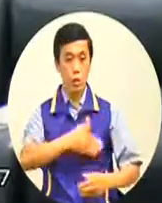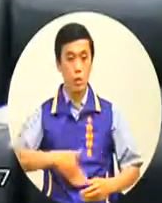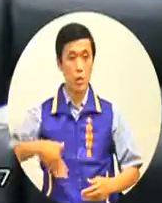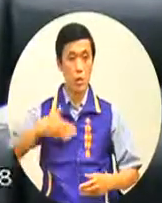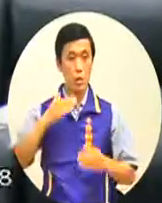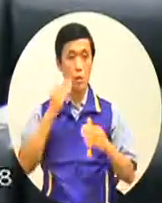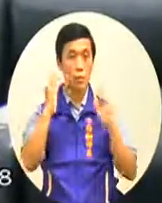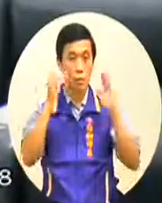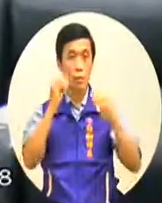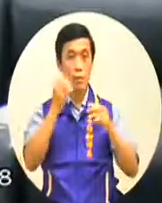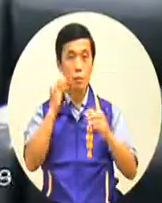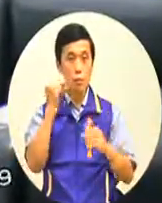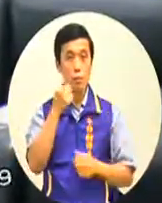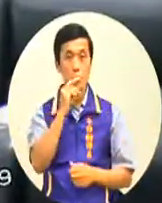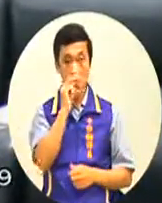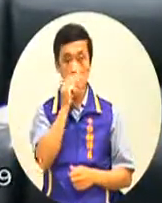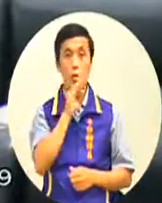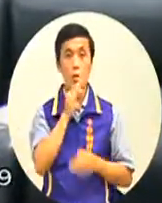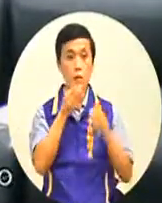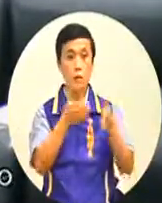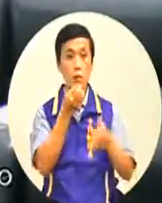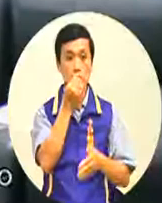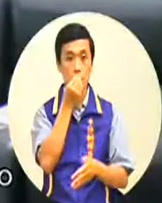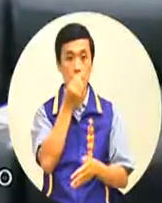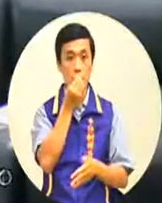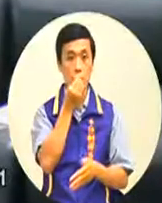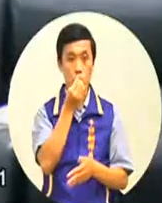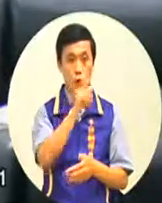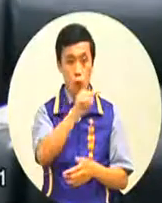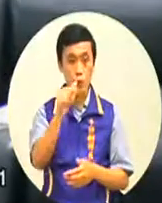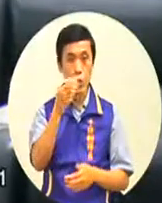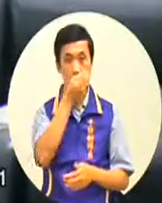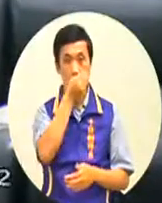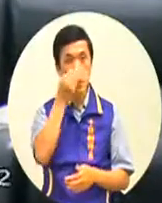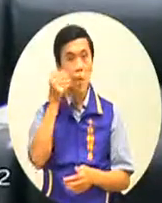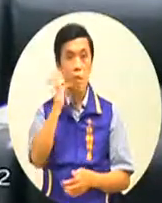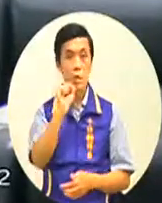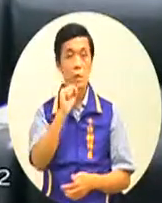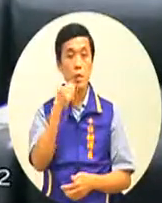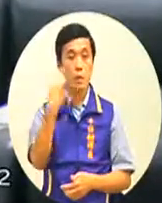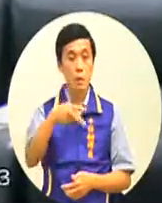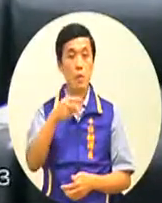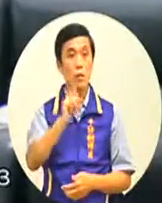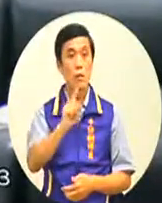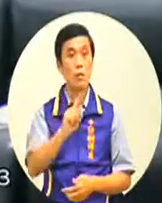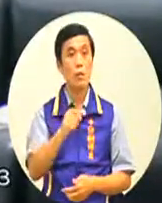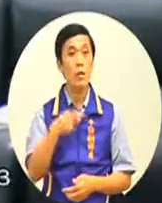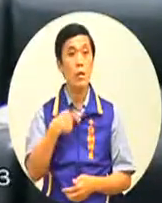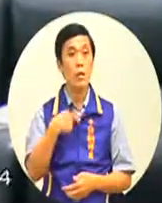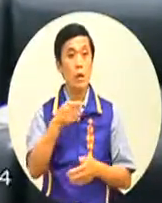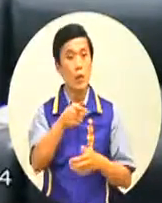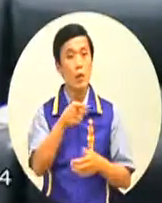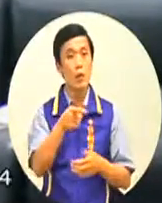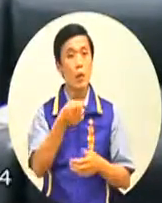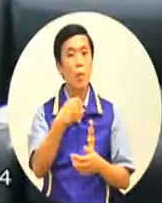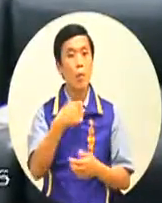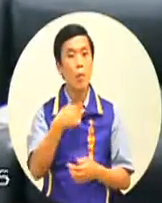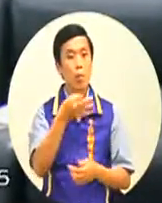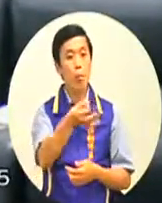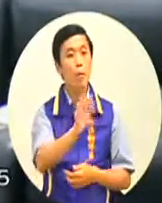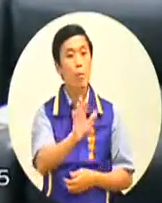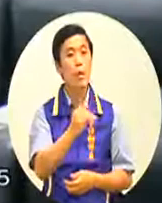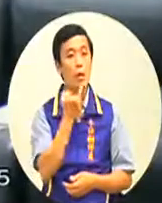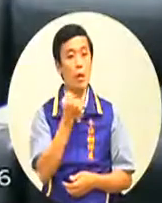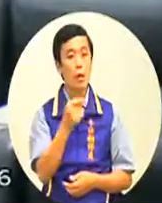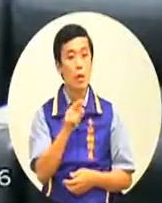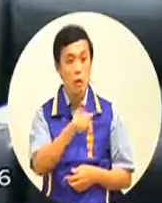虎，而且有这么多。好、哦，我也在讲一个厘清一个点，就是我说啊，那就不要买。我跟你讲，你很多东西不是